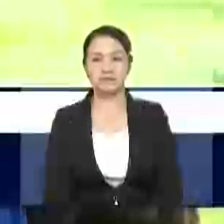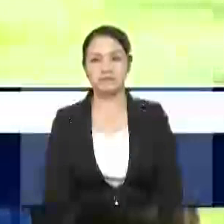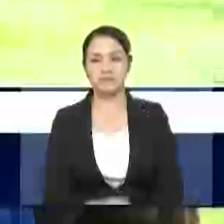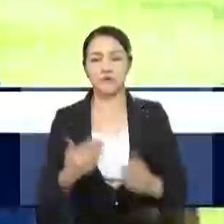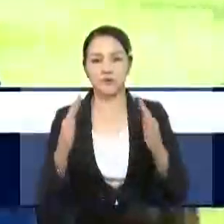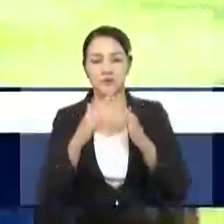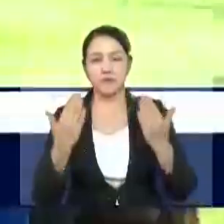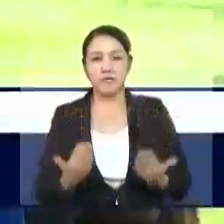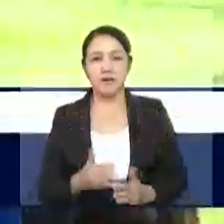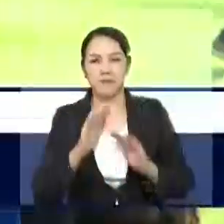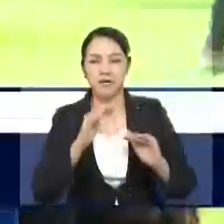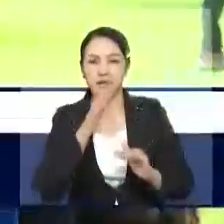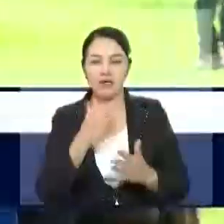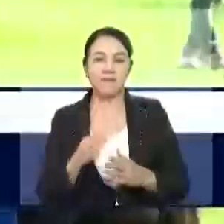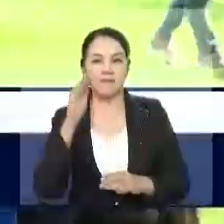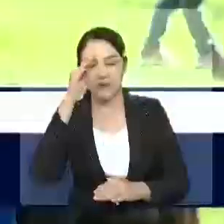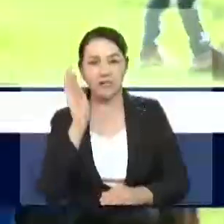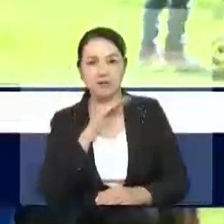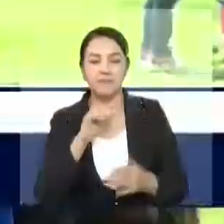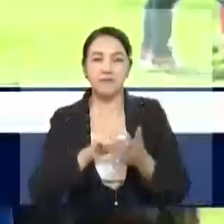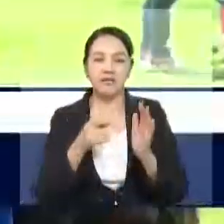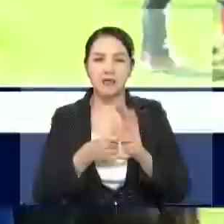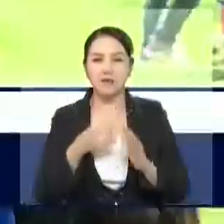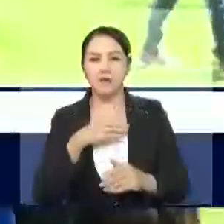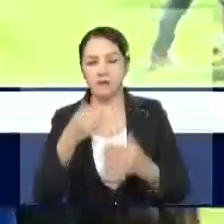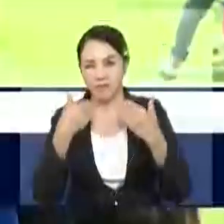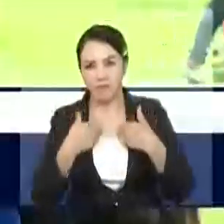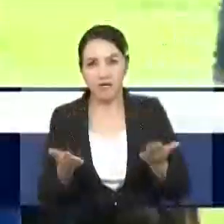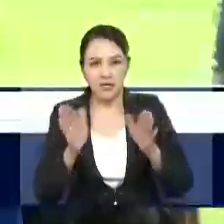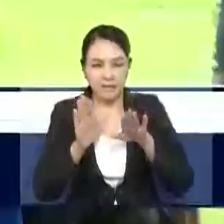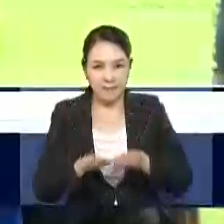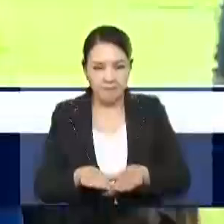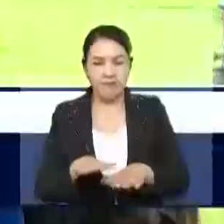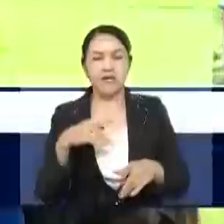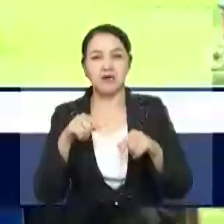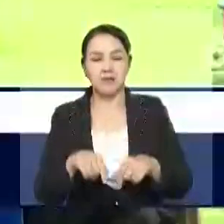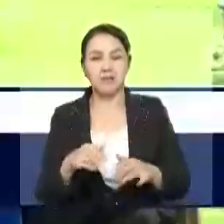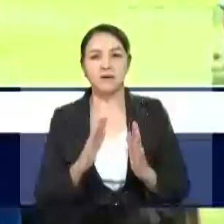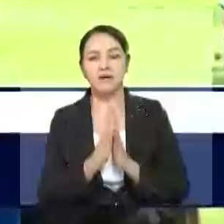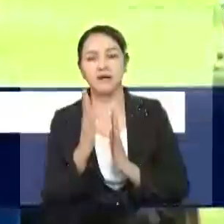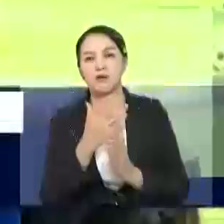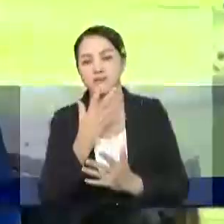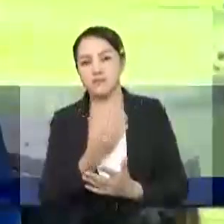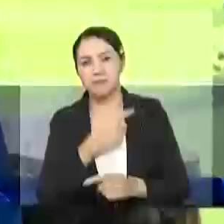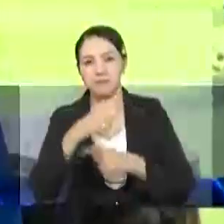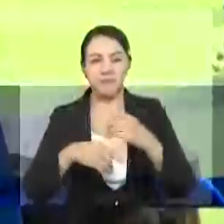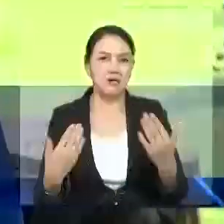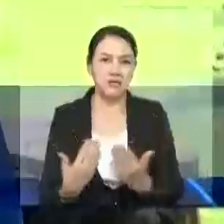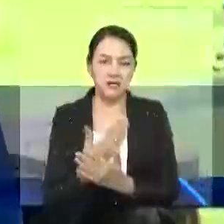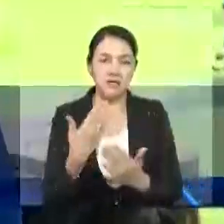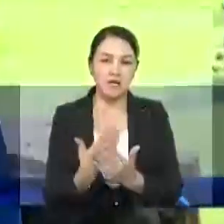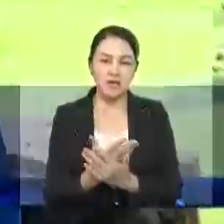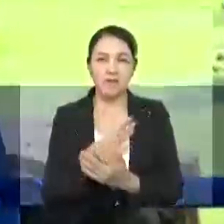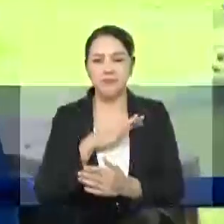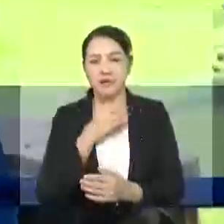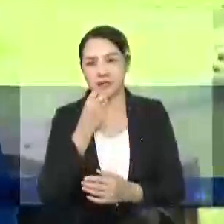Осы үйде бала кезімнен тұрамын. Ата-анамның пәтері болды, кейін өзімде осы үйден пәтер алдым. Ауламыздың жыл өткен сайын жаңарып, жақсы